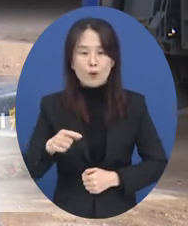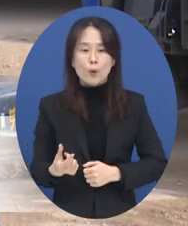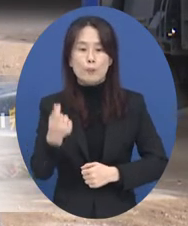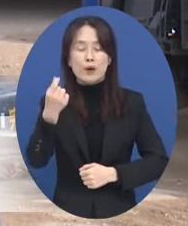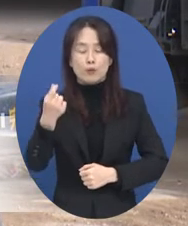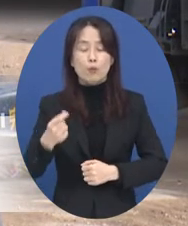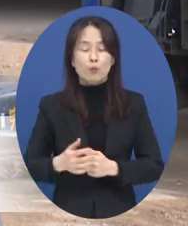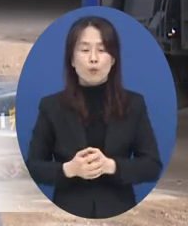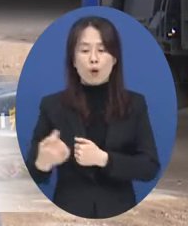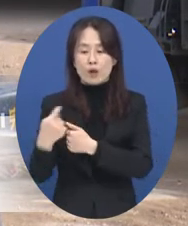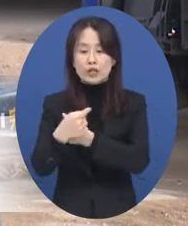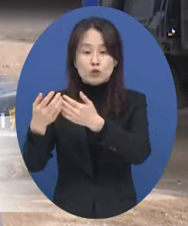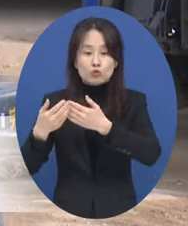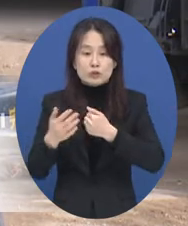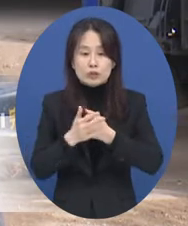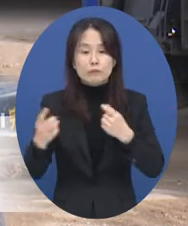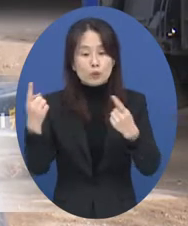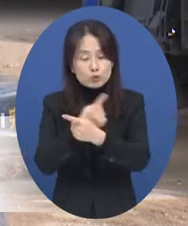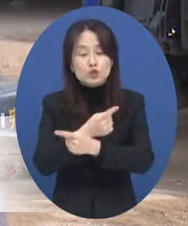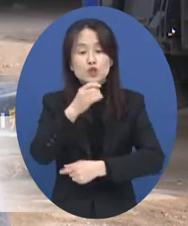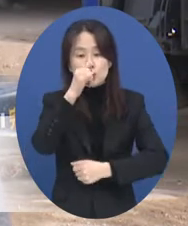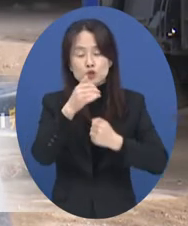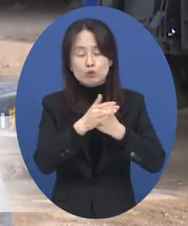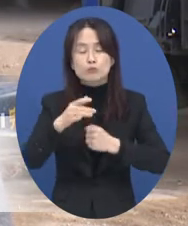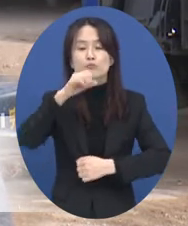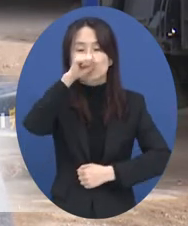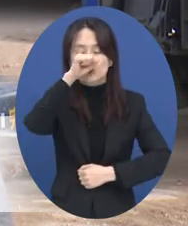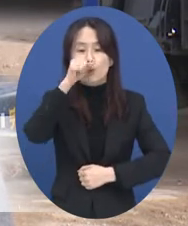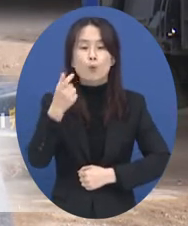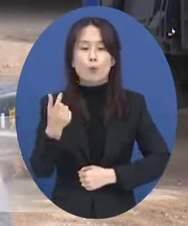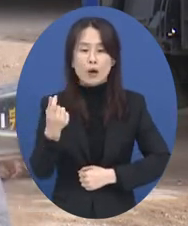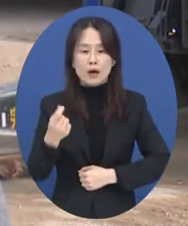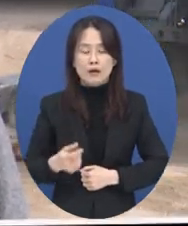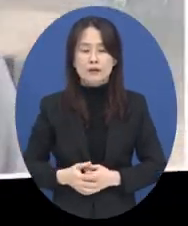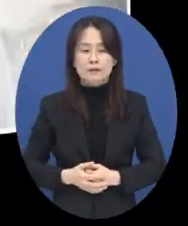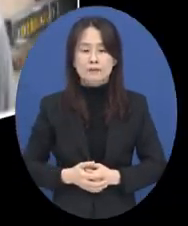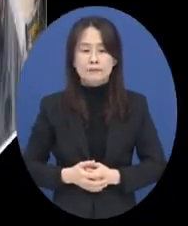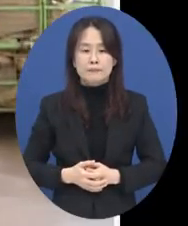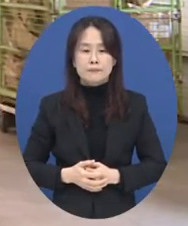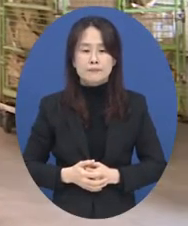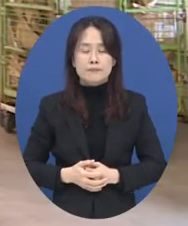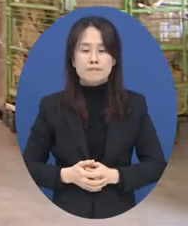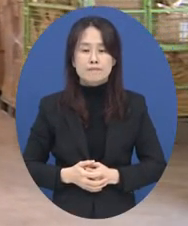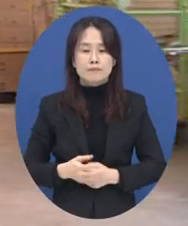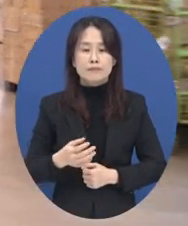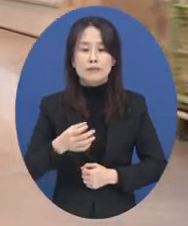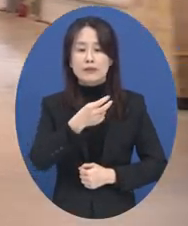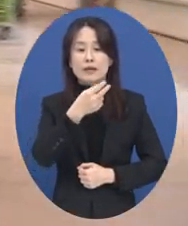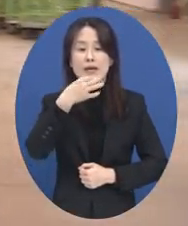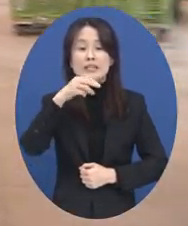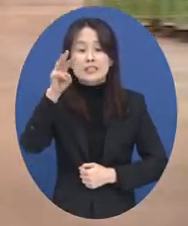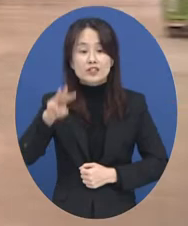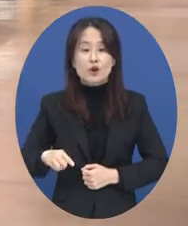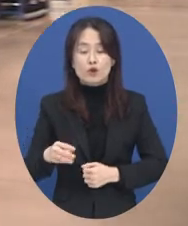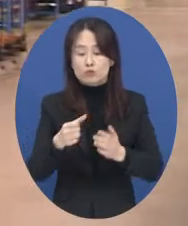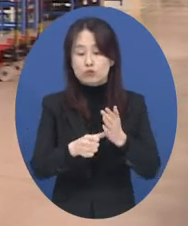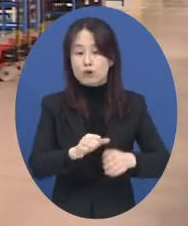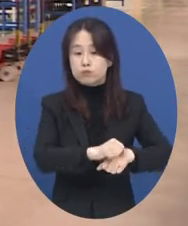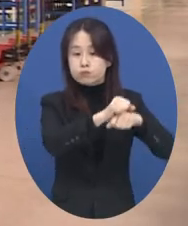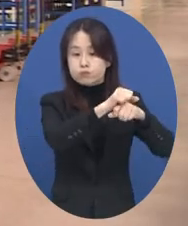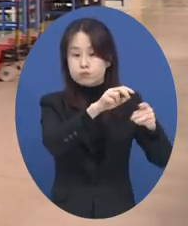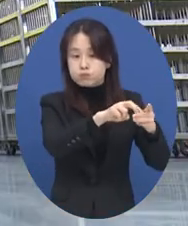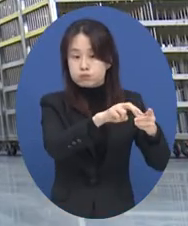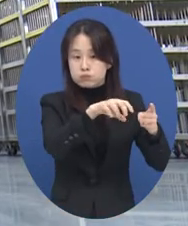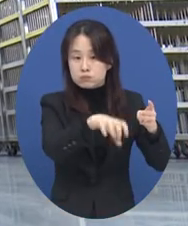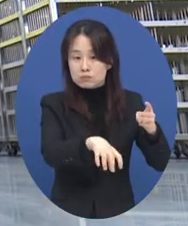부분을 지적해 주셔서 특히 수정할 걸쳐서 현장에서는 주죠 2000 의한 물류센터